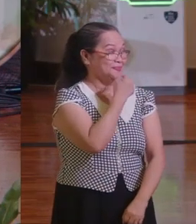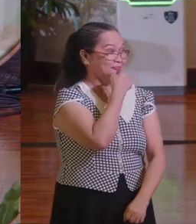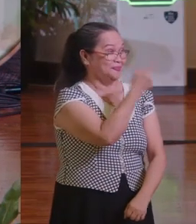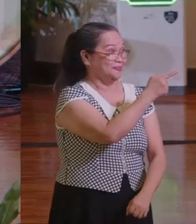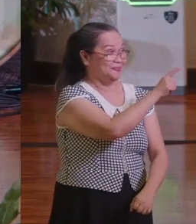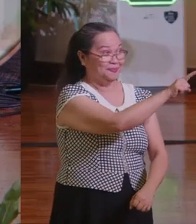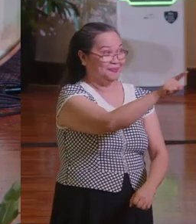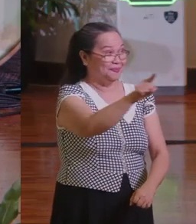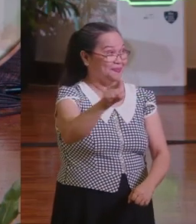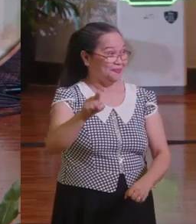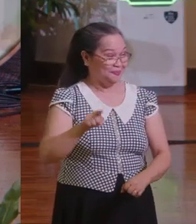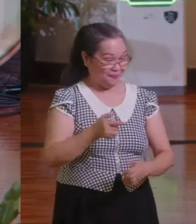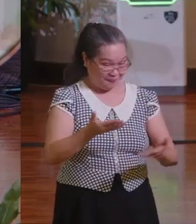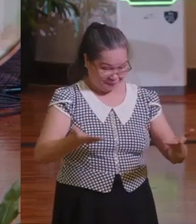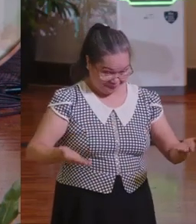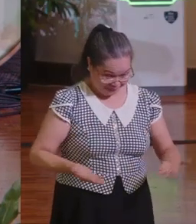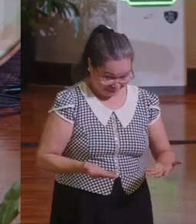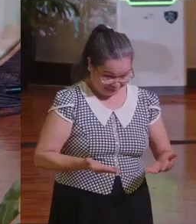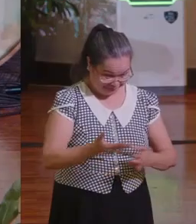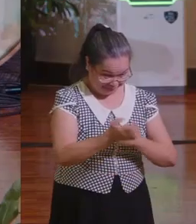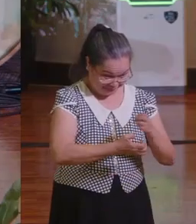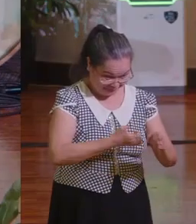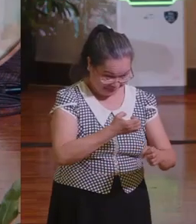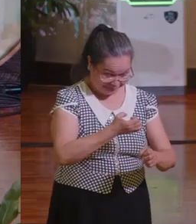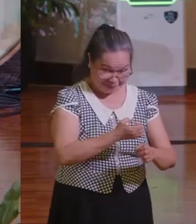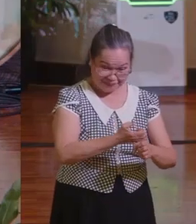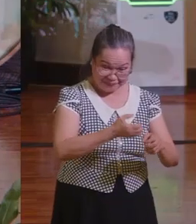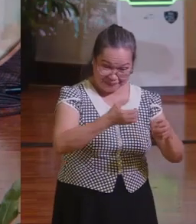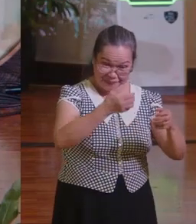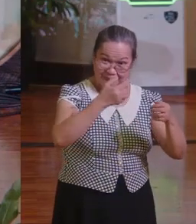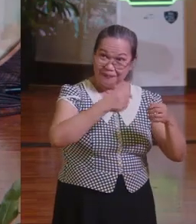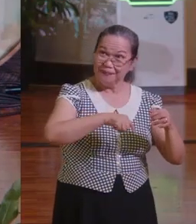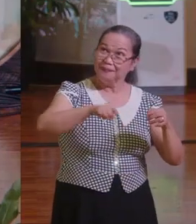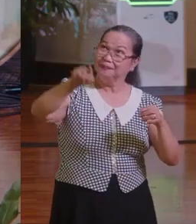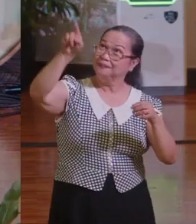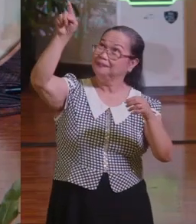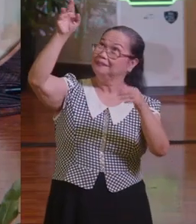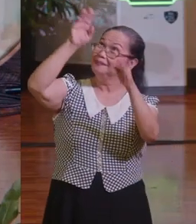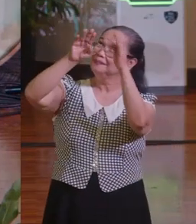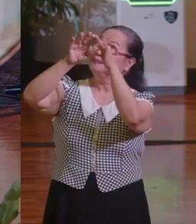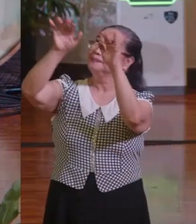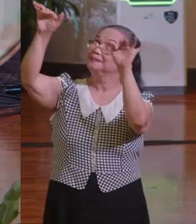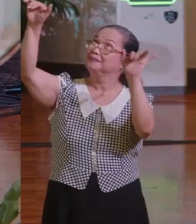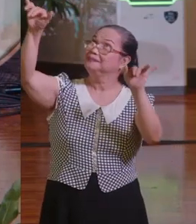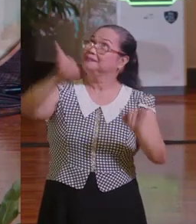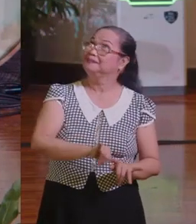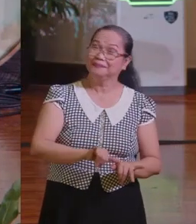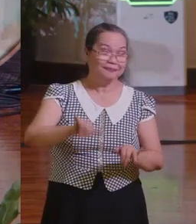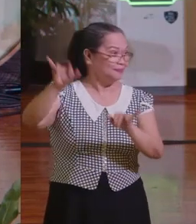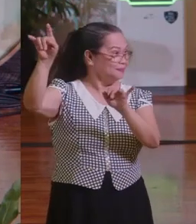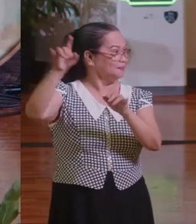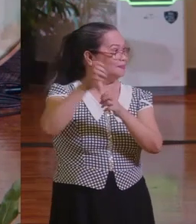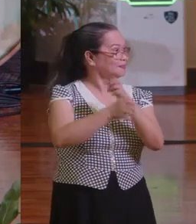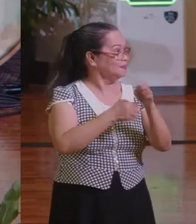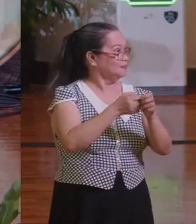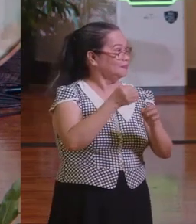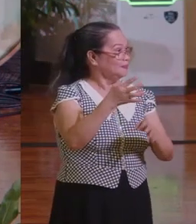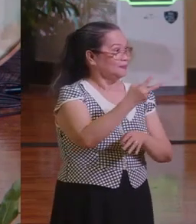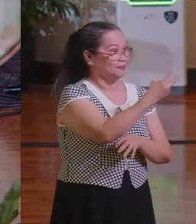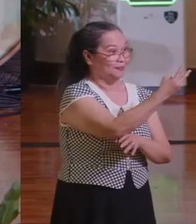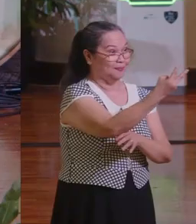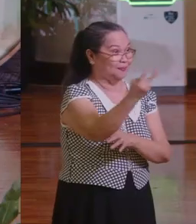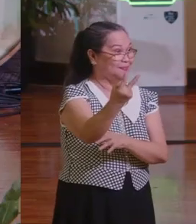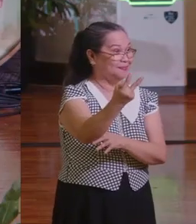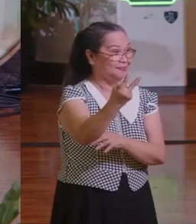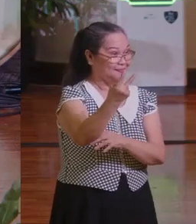whatever you bind on earth shall be bound in heaven, and whatever you loose on earth shall be loosed in heaven. Again, I say to you, if two of you agree